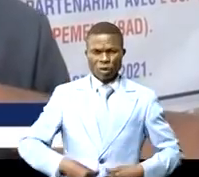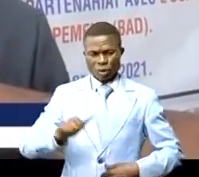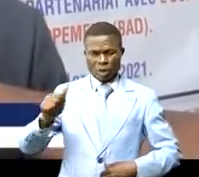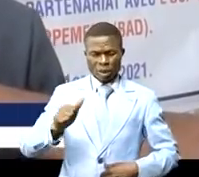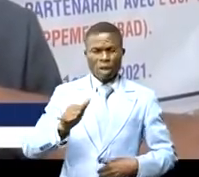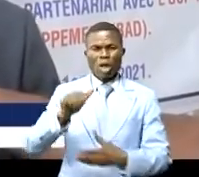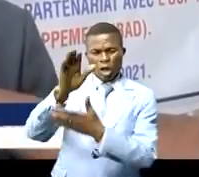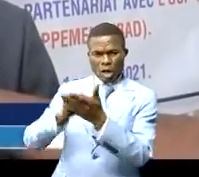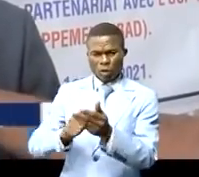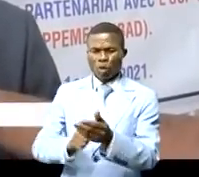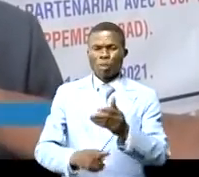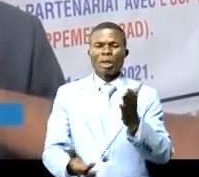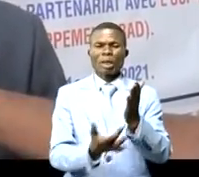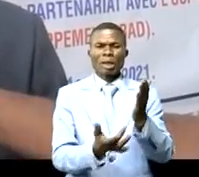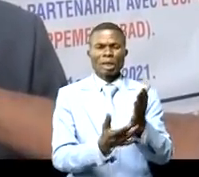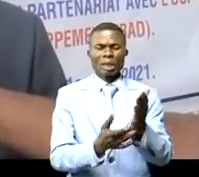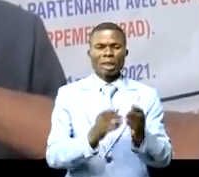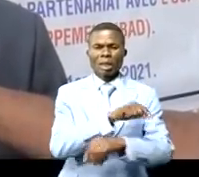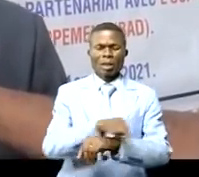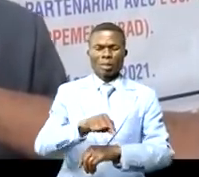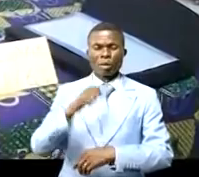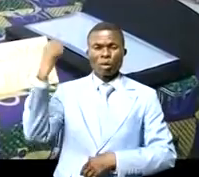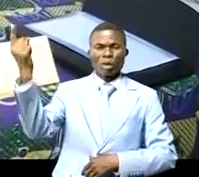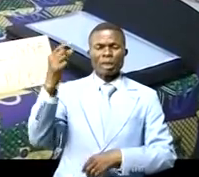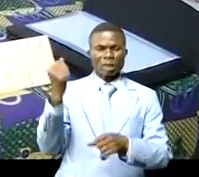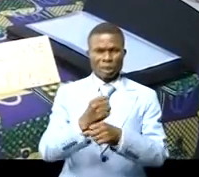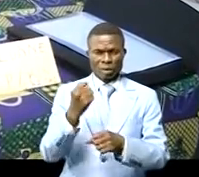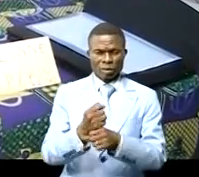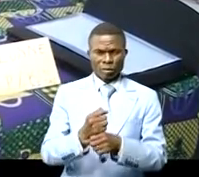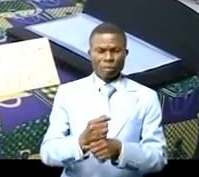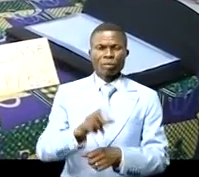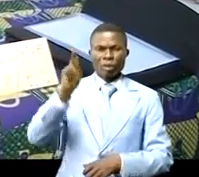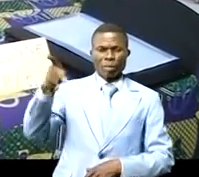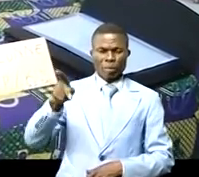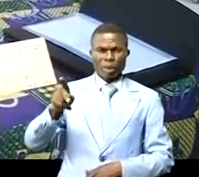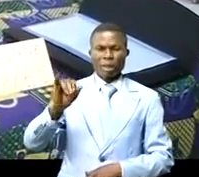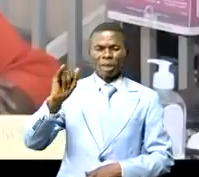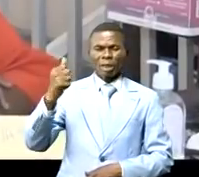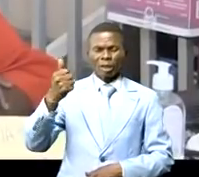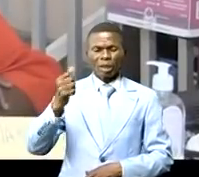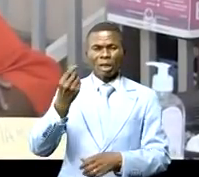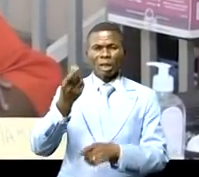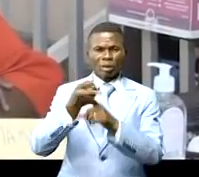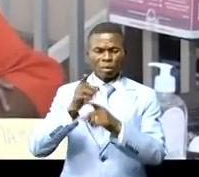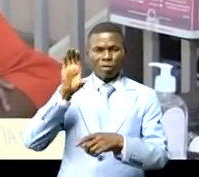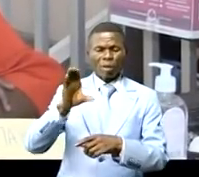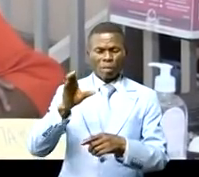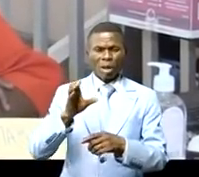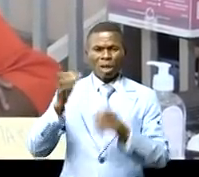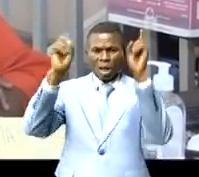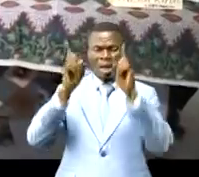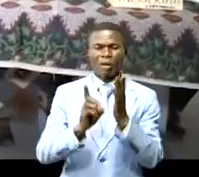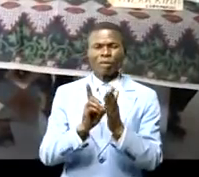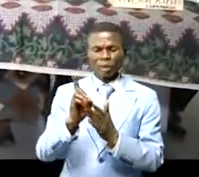recouru à l'assistance technique du Bureau international du travail. Le PEJAB, qui bénéficie du financement de la Banque africaine de